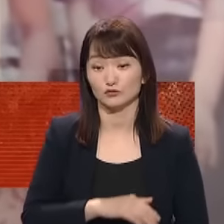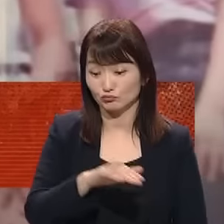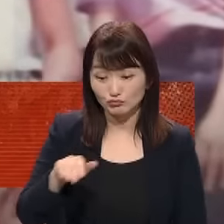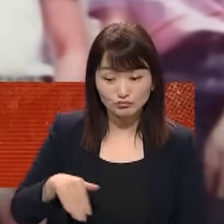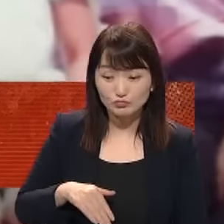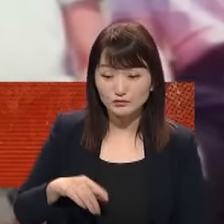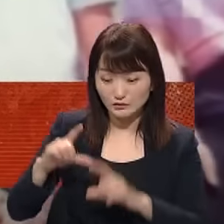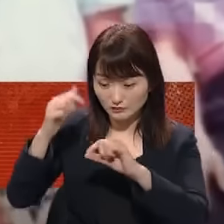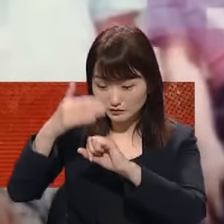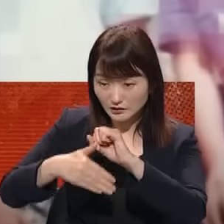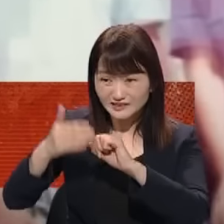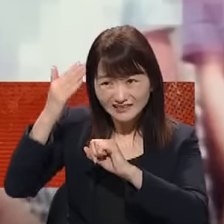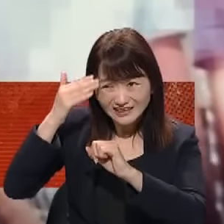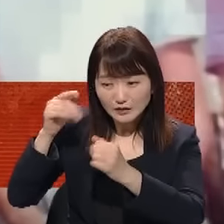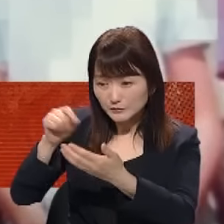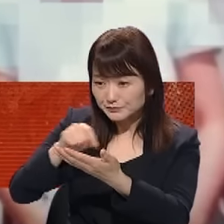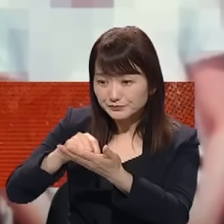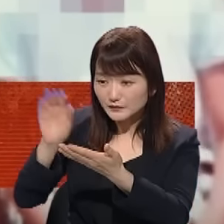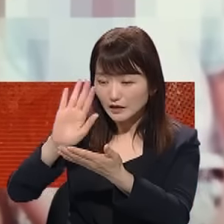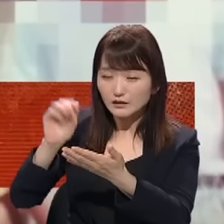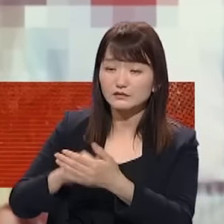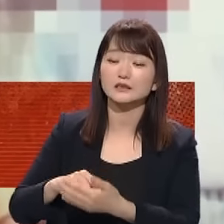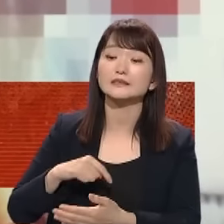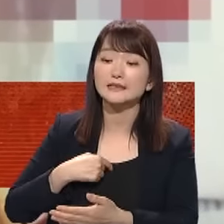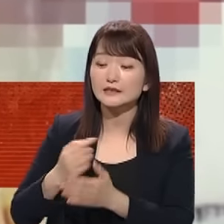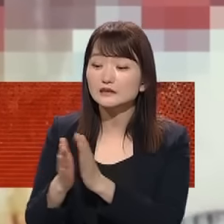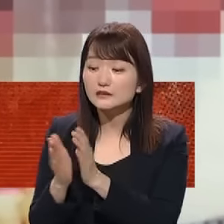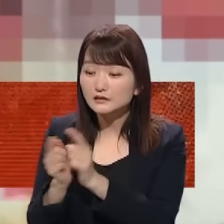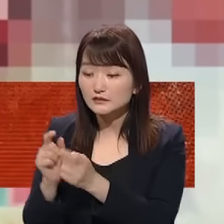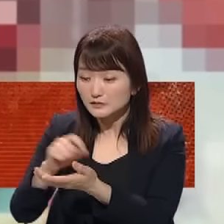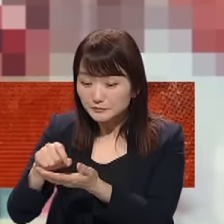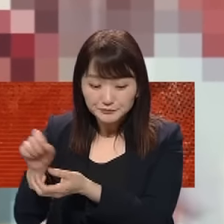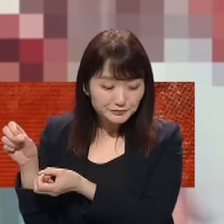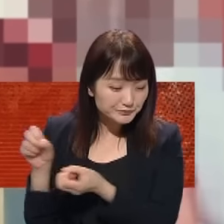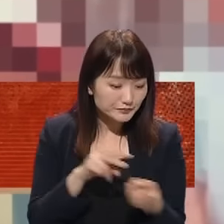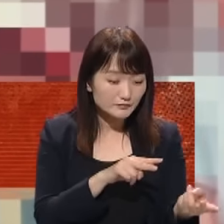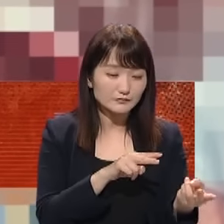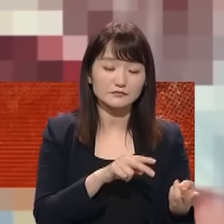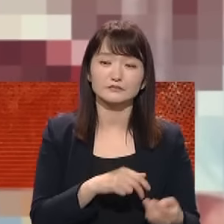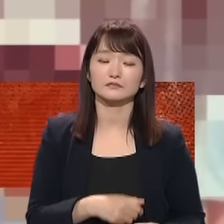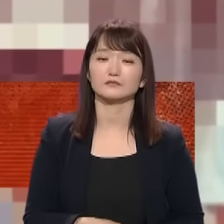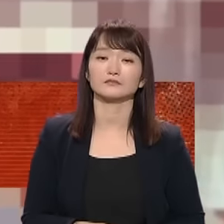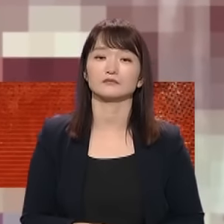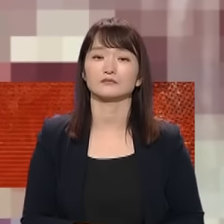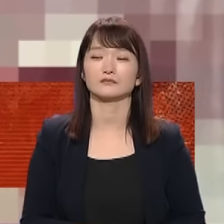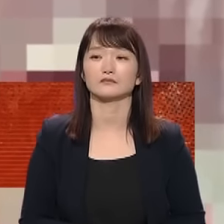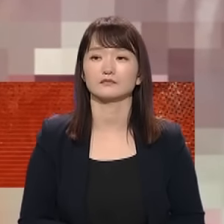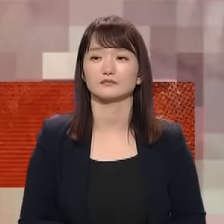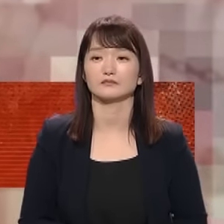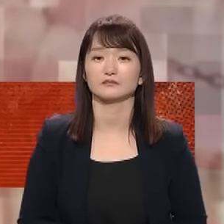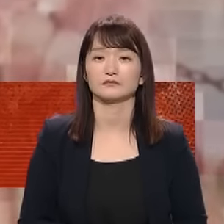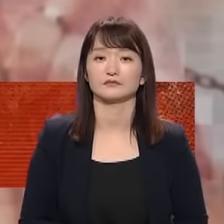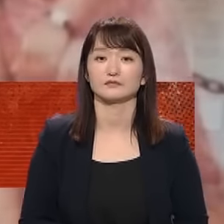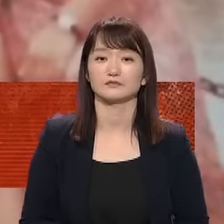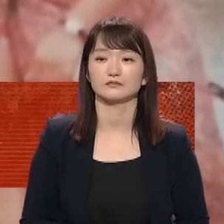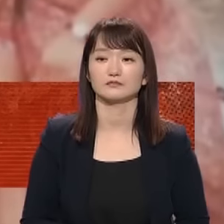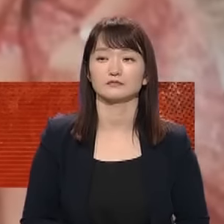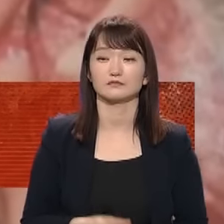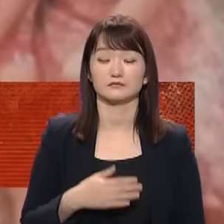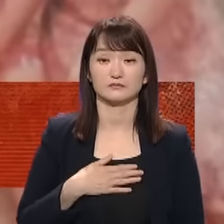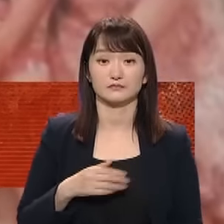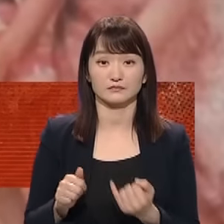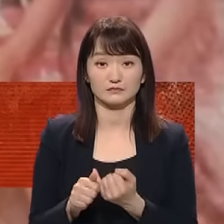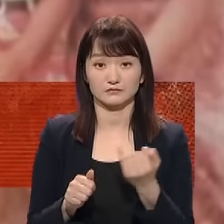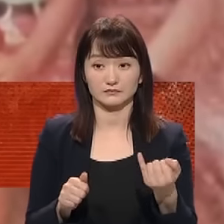아니고요. 본인이 해서 자기가 해가지고 그렇게 보낸 거예요. 예. 예. 그래서 이 자기는 뭐라고 얘기하냐면 나는